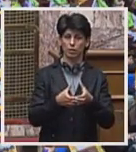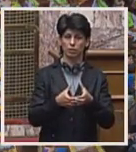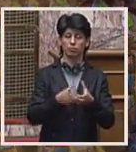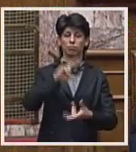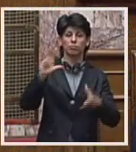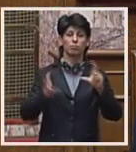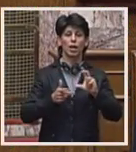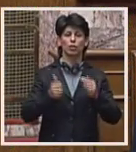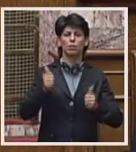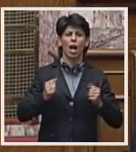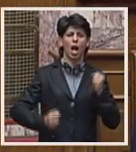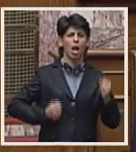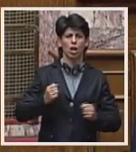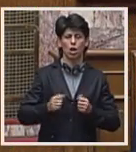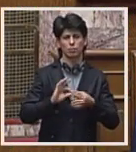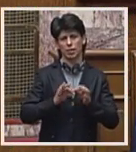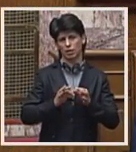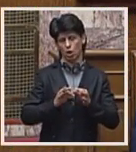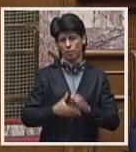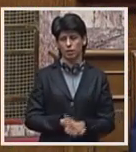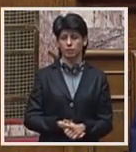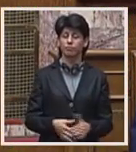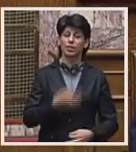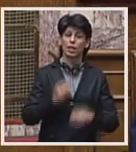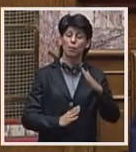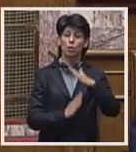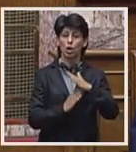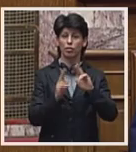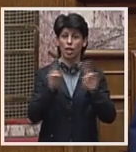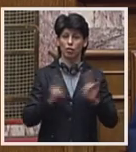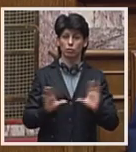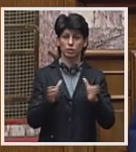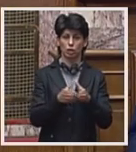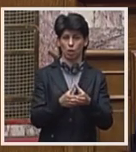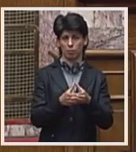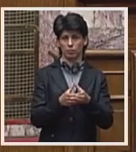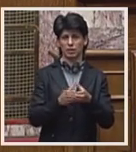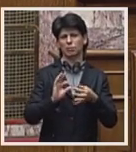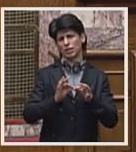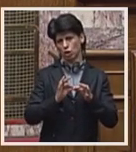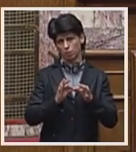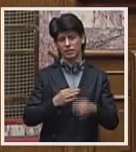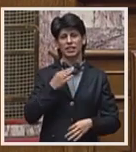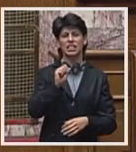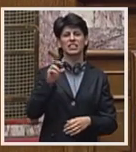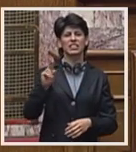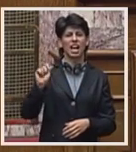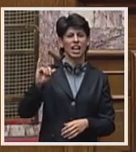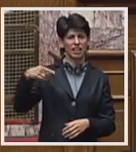Παγκοσμίων Αγώνων Special Olympics, κύριε Πρόεδρε της Διεθνούς Επιτροπής Special Olympics, κύριε Σράιβερ, κύριε Υπουργή,